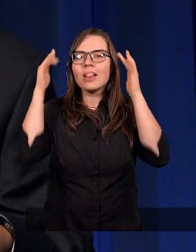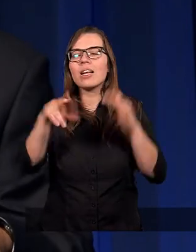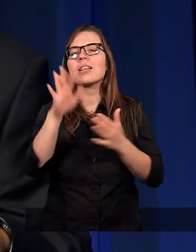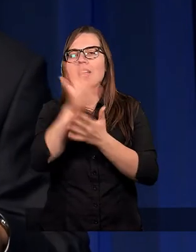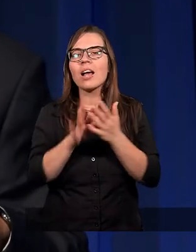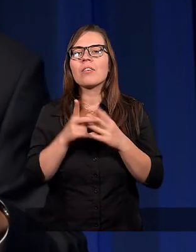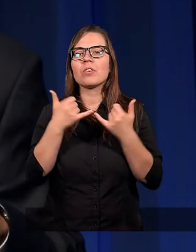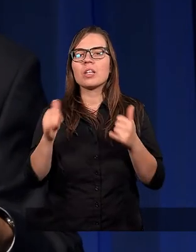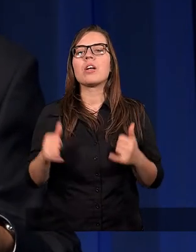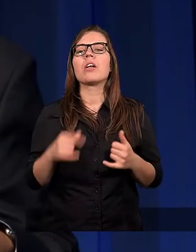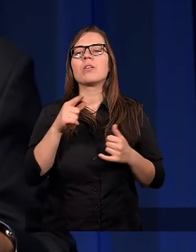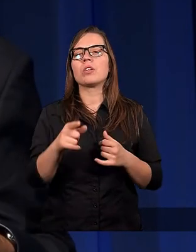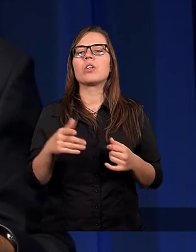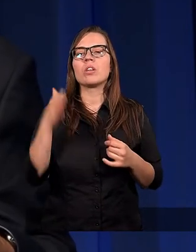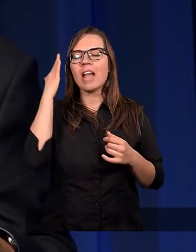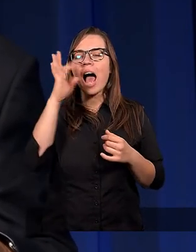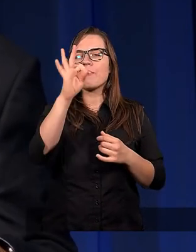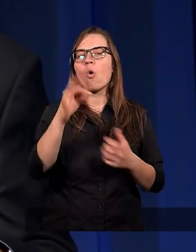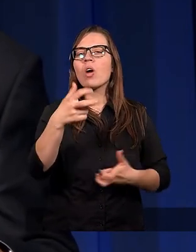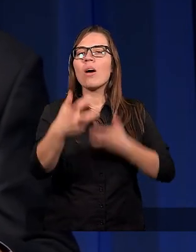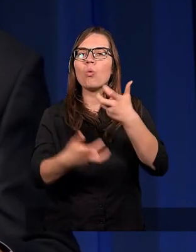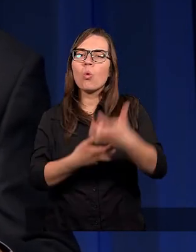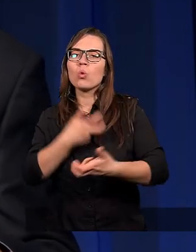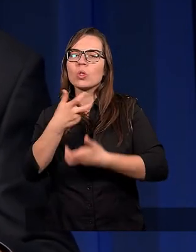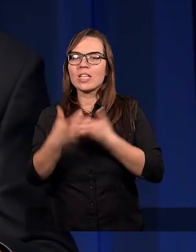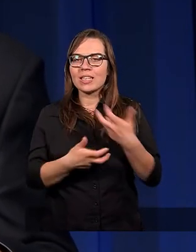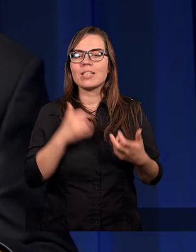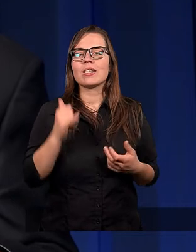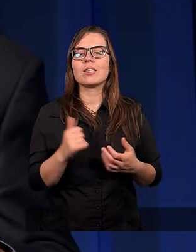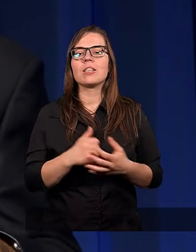z Laodycei, gdzie Bóg mówi, znam uczynki twoje.